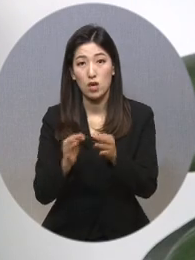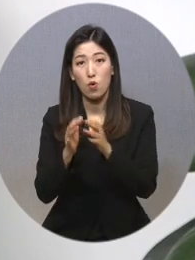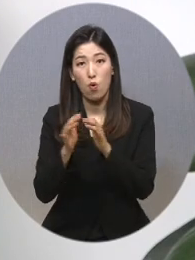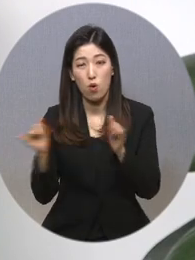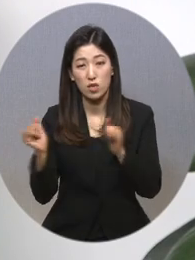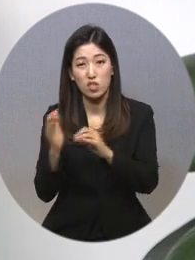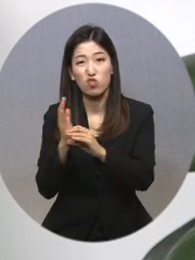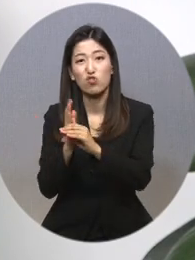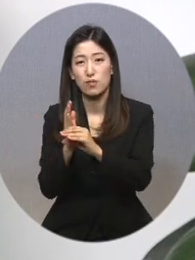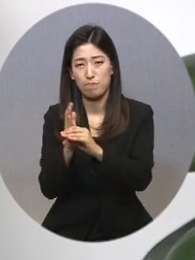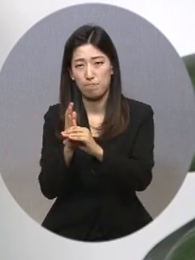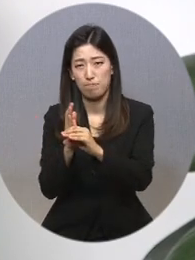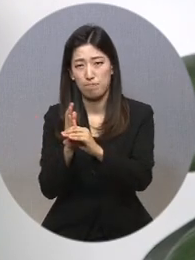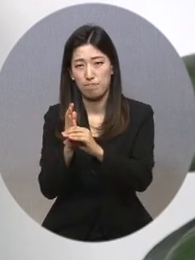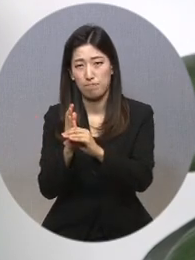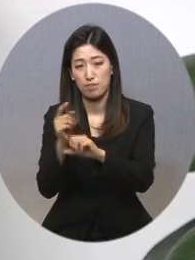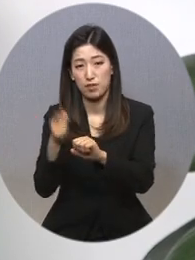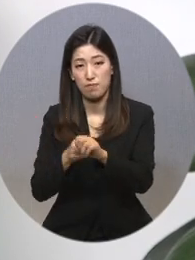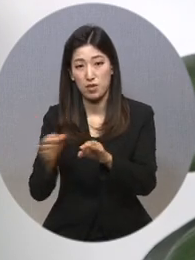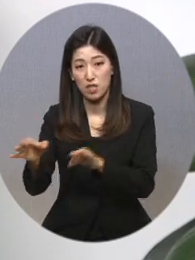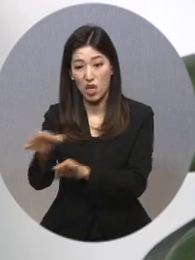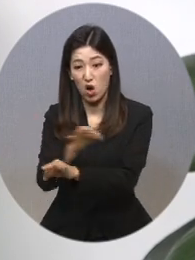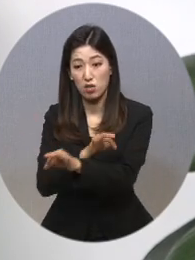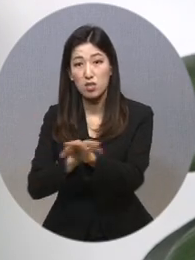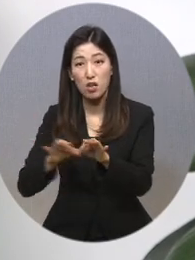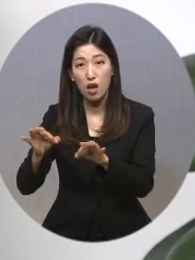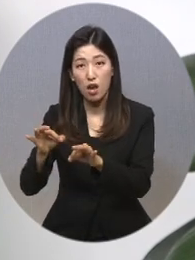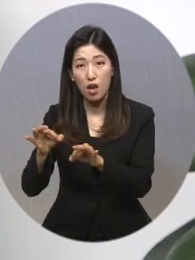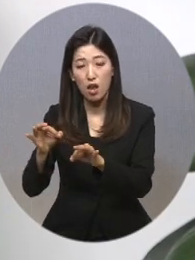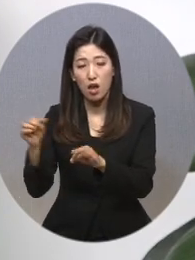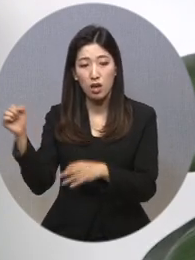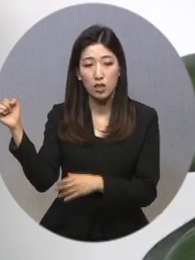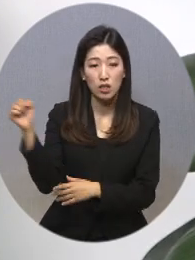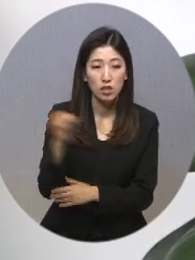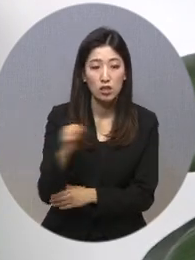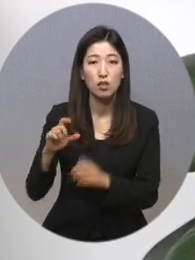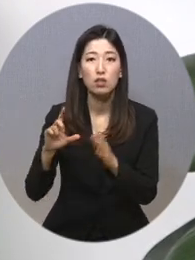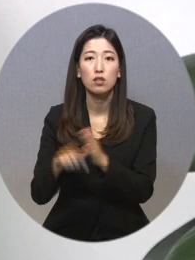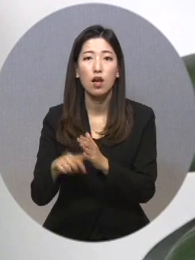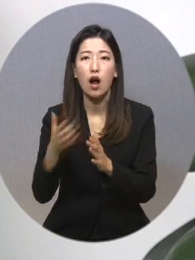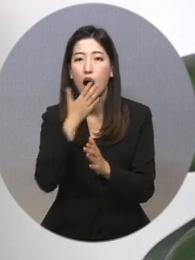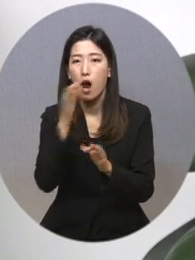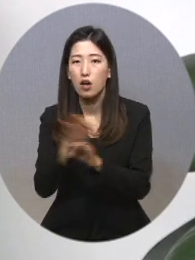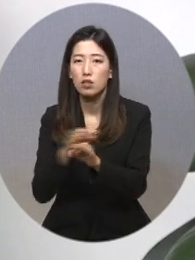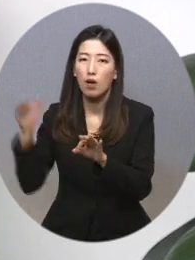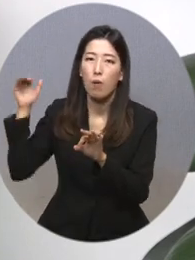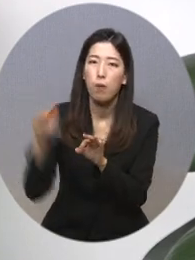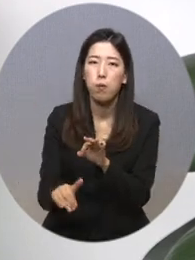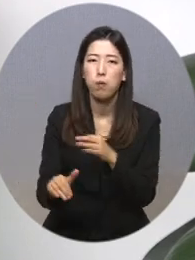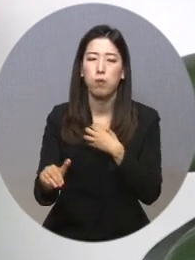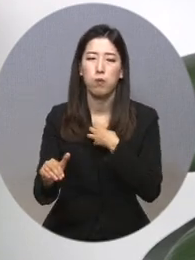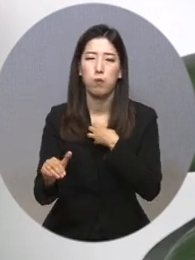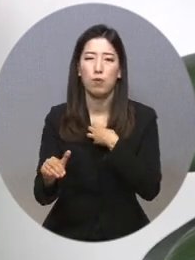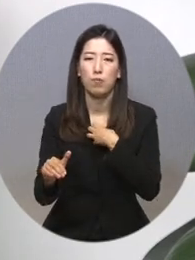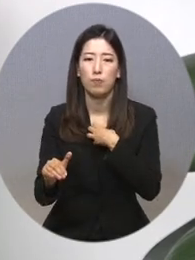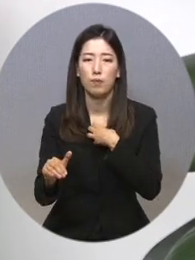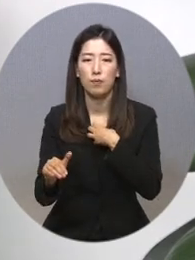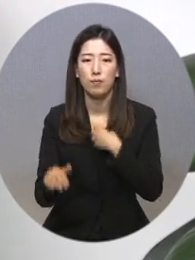경제구조인 경우 경제의 패러다임이 바뀔 때 영향이 굉장히 약해집니다.